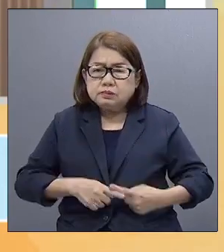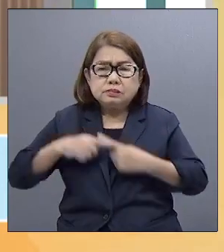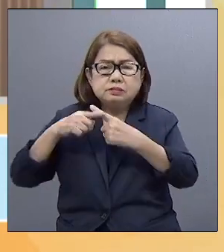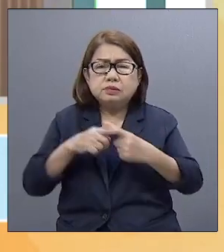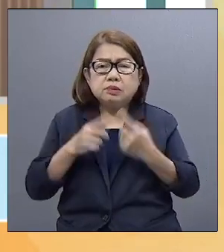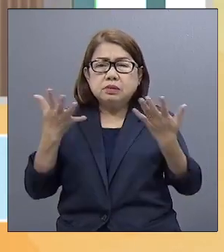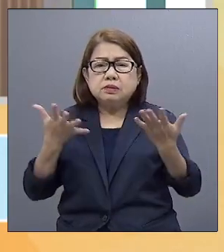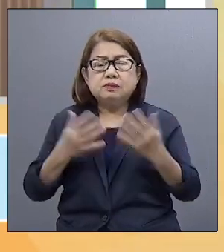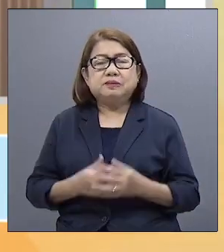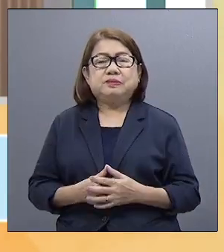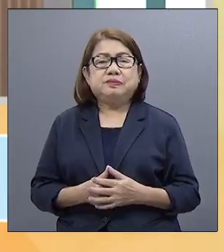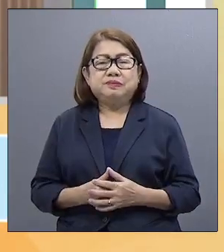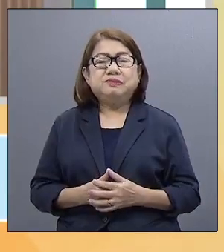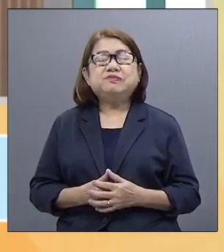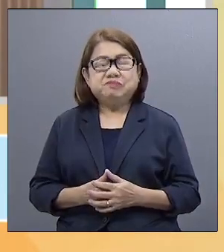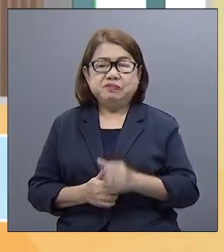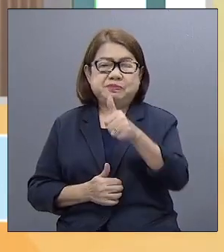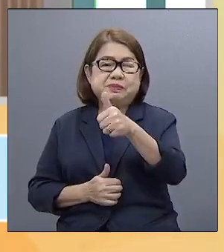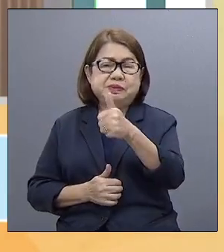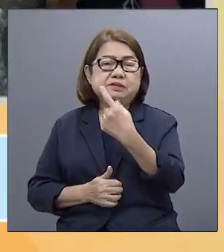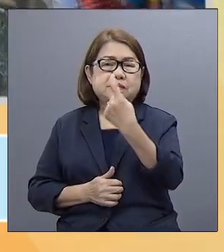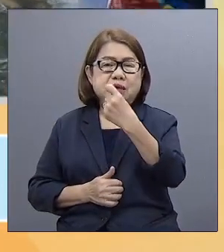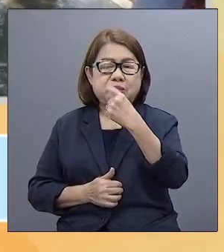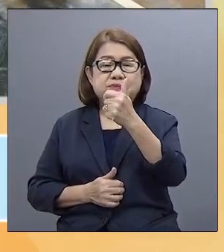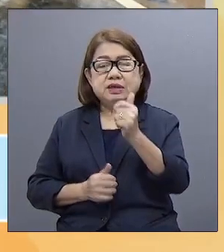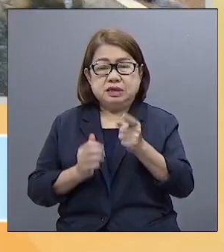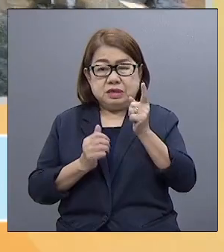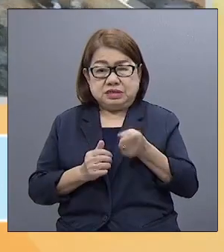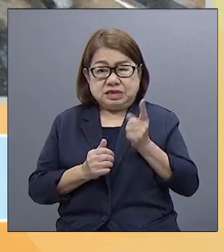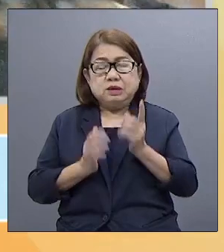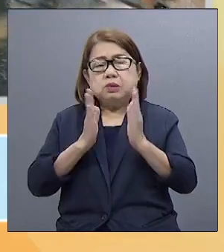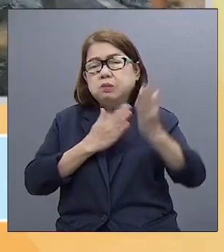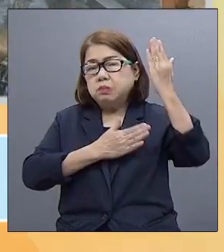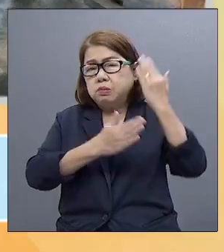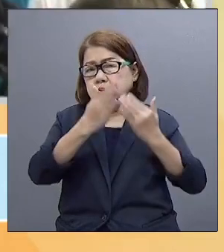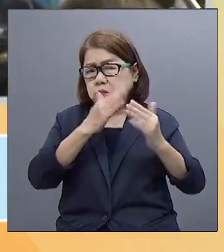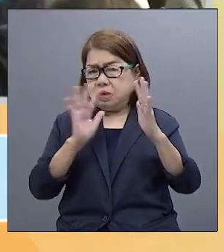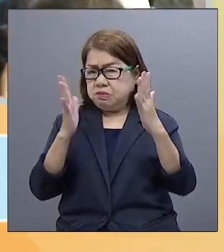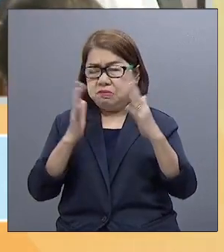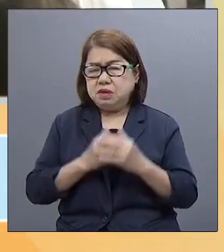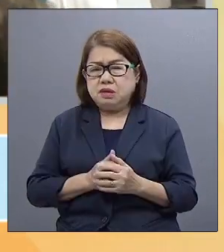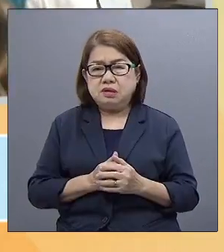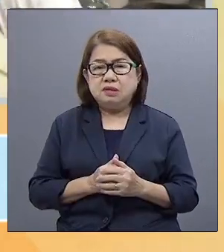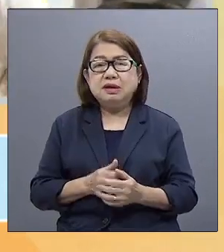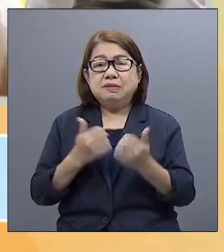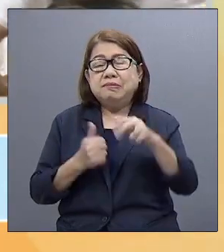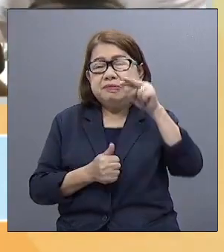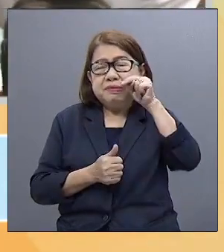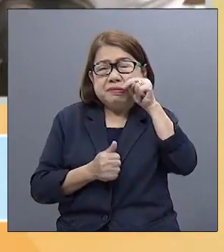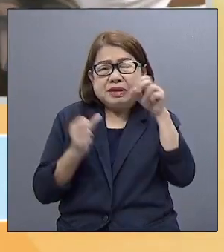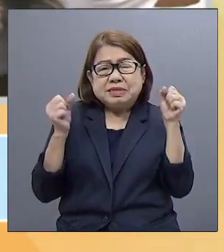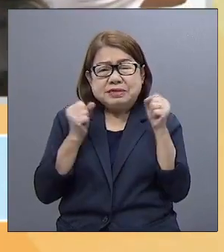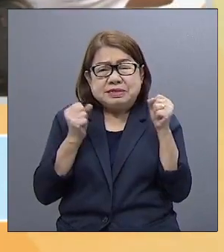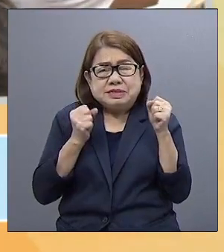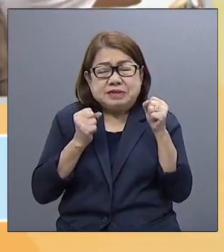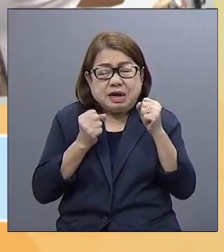ไหมฮะ โอ้น่าสนใจนะครับจริงๆคนสมัยก่อนเราไม่เล่นต้องเรียกว่าไม่เล่นกันขนาดนี ้ นะฮะน้ำเย็นๆที่มาโดนหน้ากายร้อน